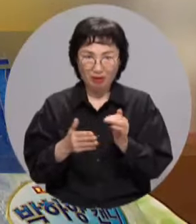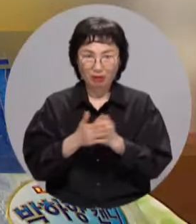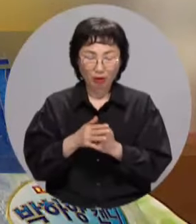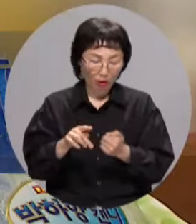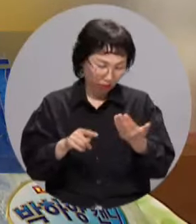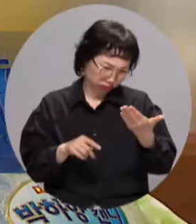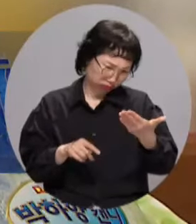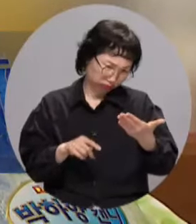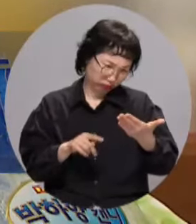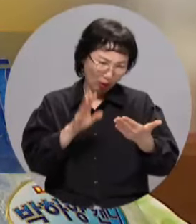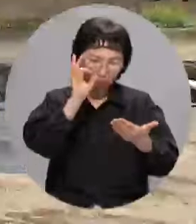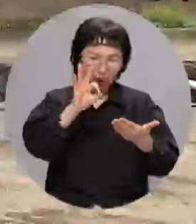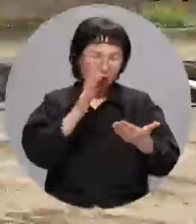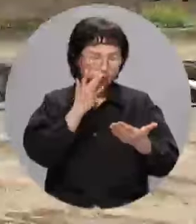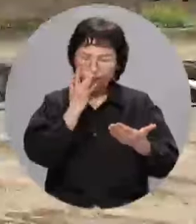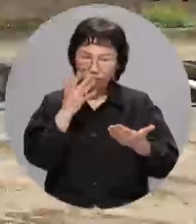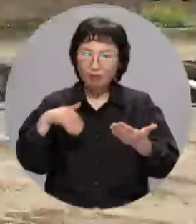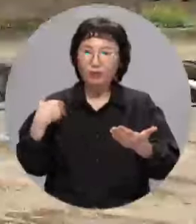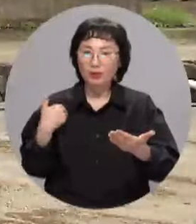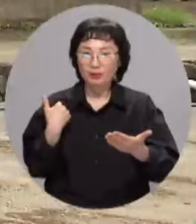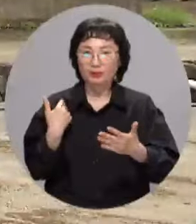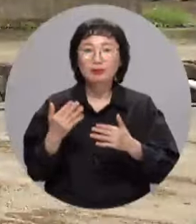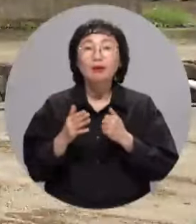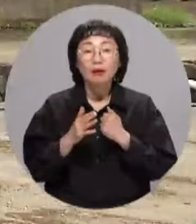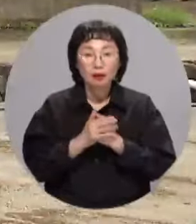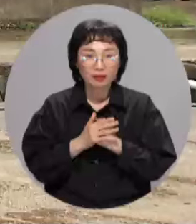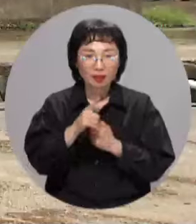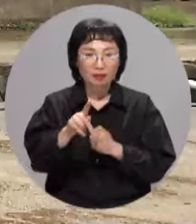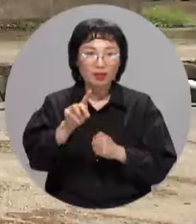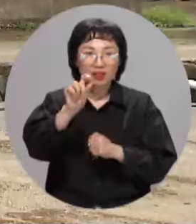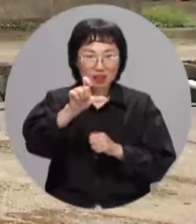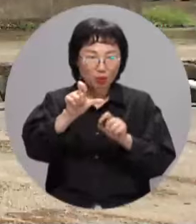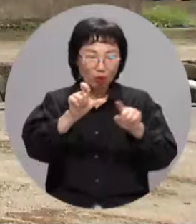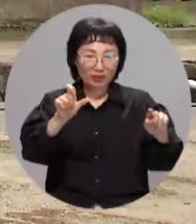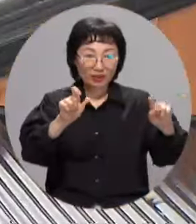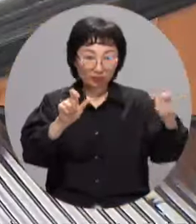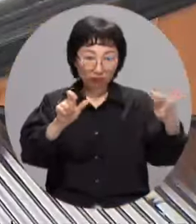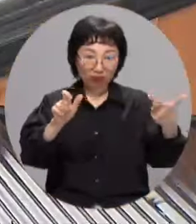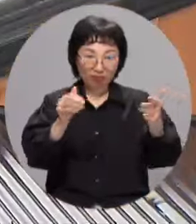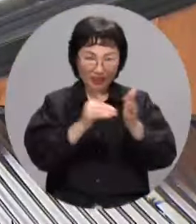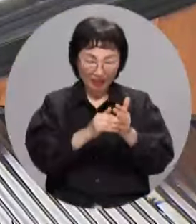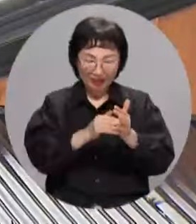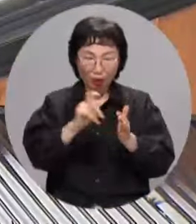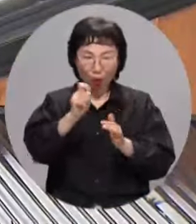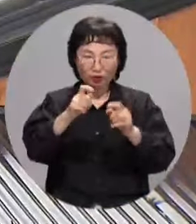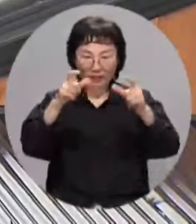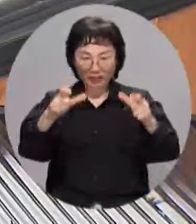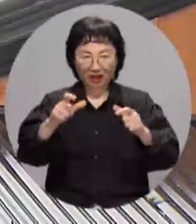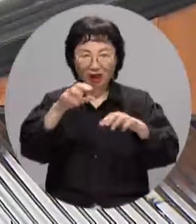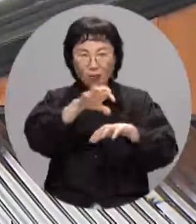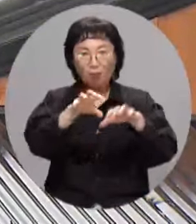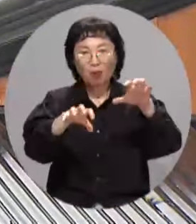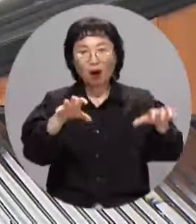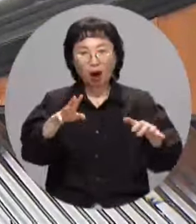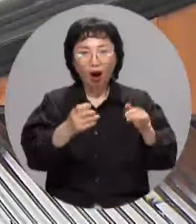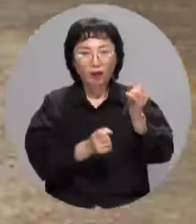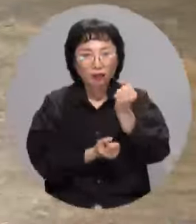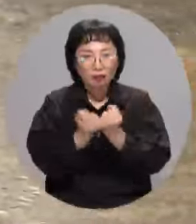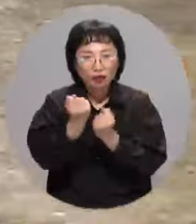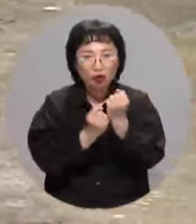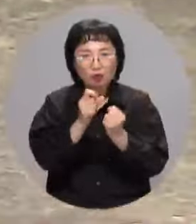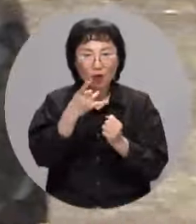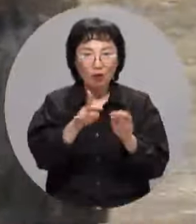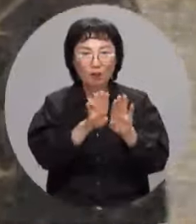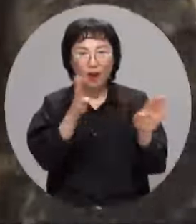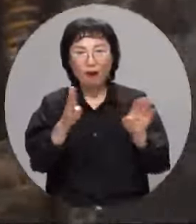우리가 문 알아야지. 지난 15일과 16일 이틀간 고창 공읍면의 마을 여러 곳에서 설명회가